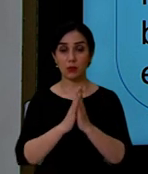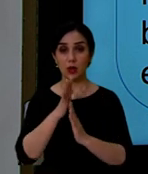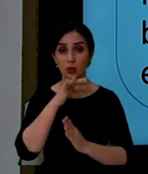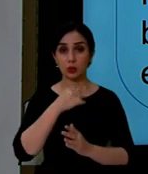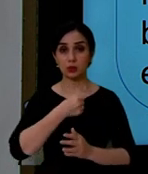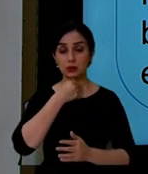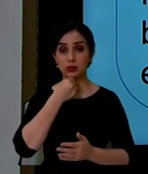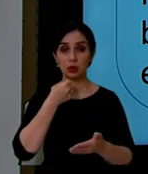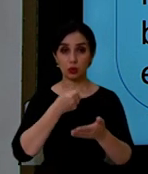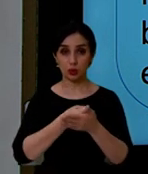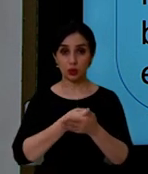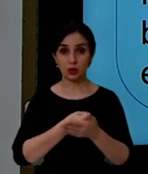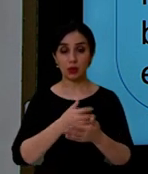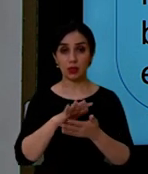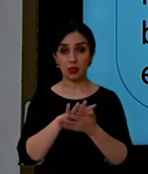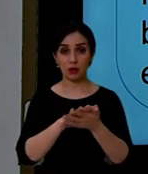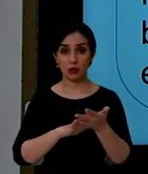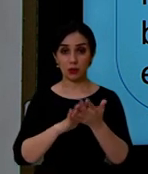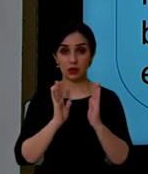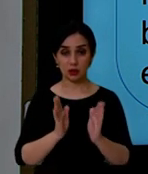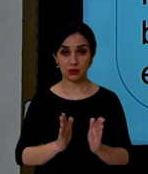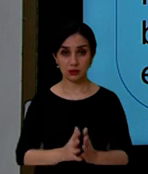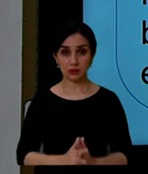yoshiga yetgunga qadar davom etadi.